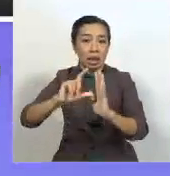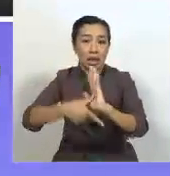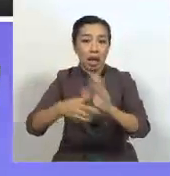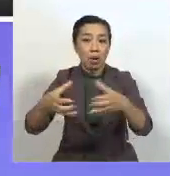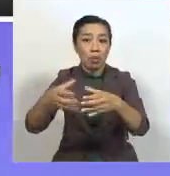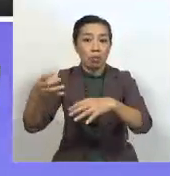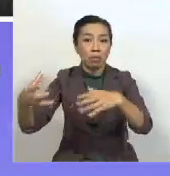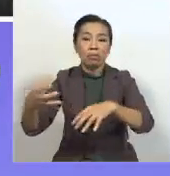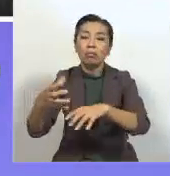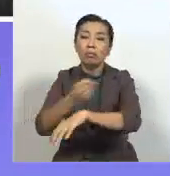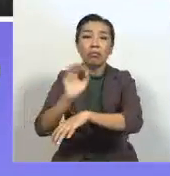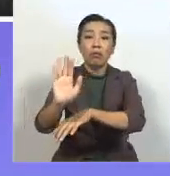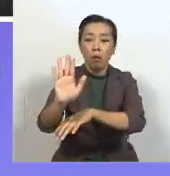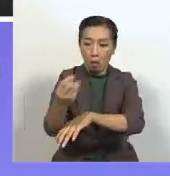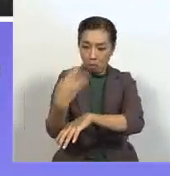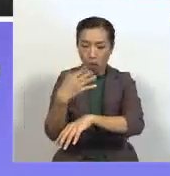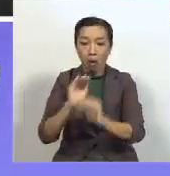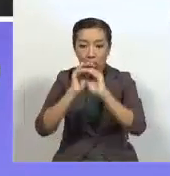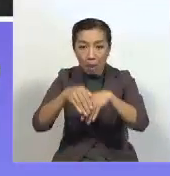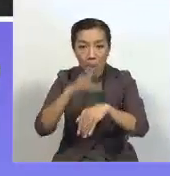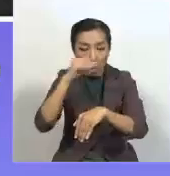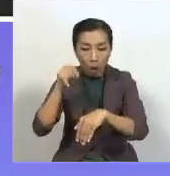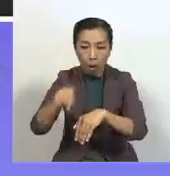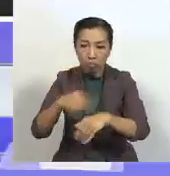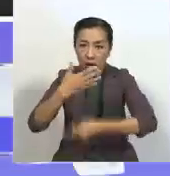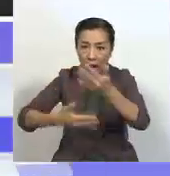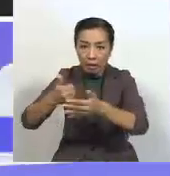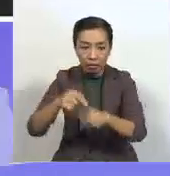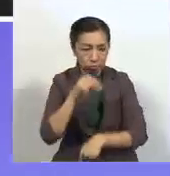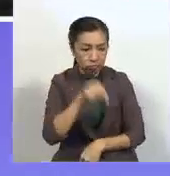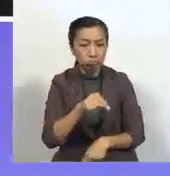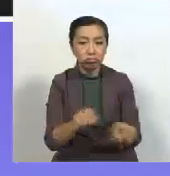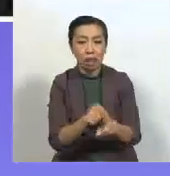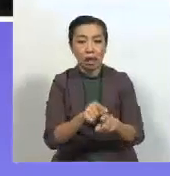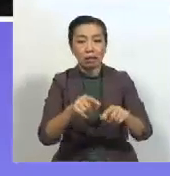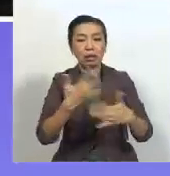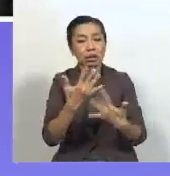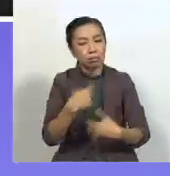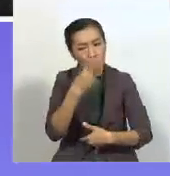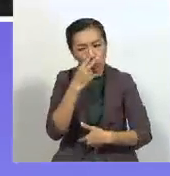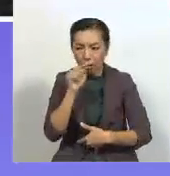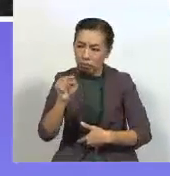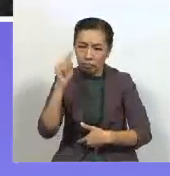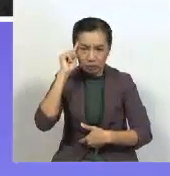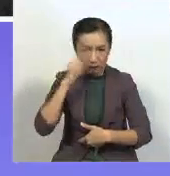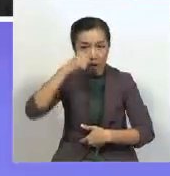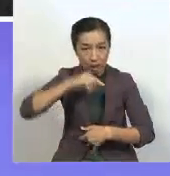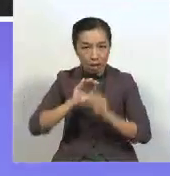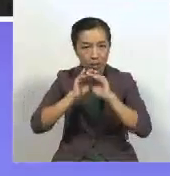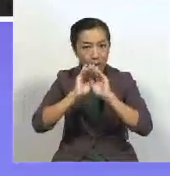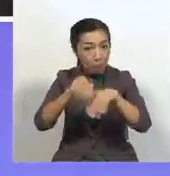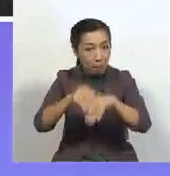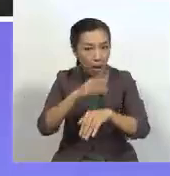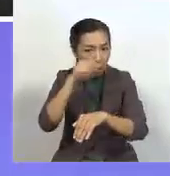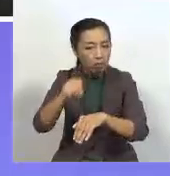อกว่ามะพร้าวน้ำหอมที่กวางซีเป็นที่นิยมมากที่นี่ก็เหมือนกันเพราะนั้นผมคิดว่ามะพร้าวน้ำหอมไทยนี่มีอนาคตม